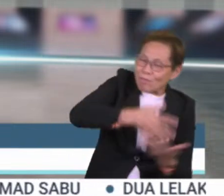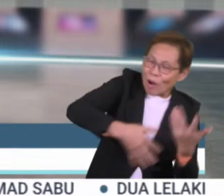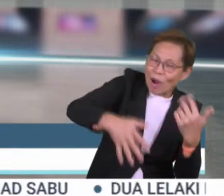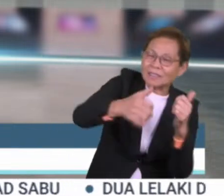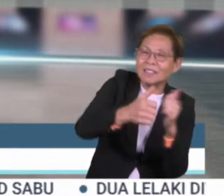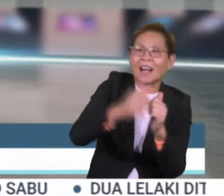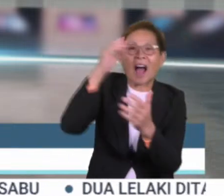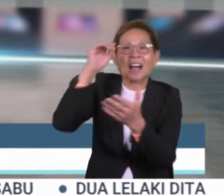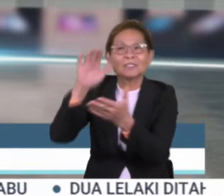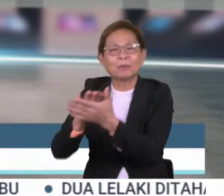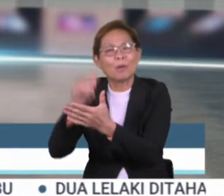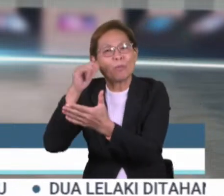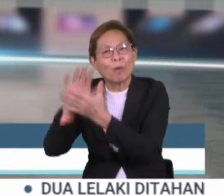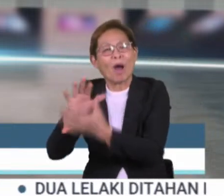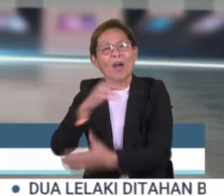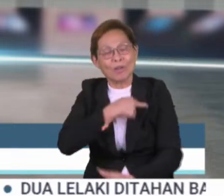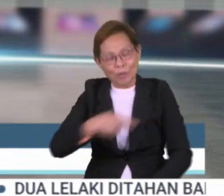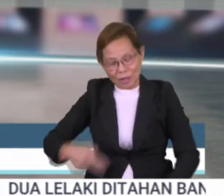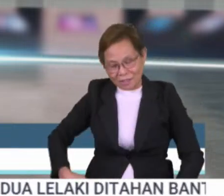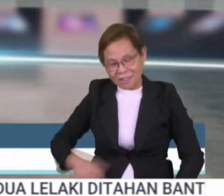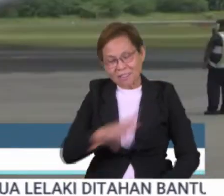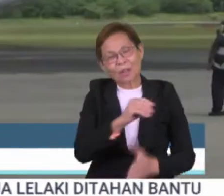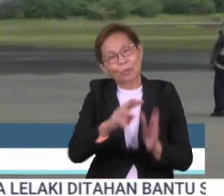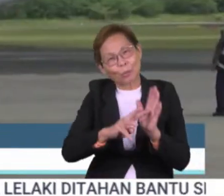pasangan diraja serta delegasi.